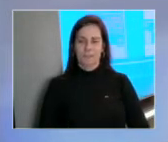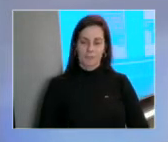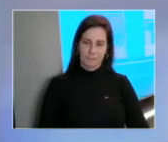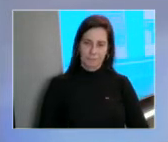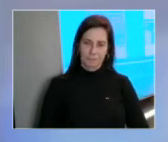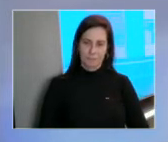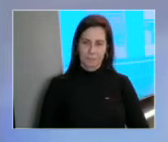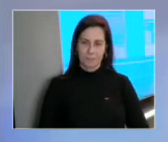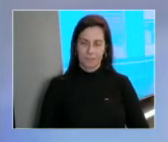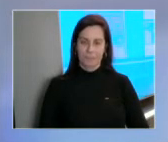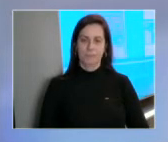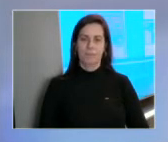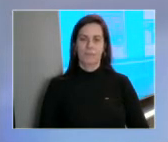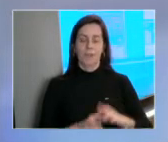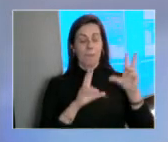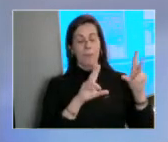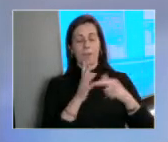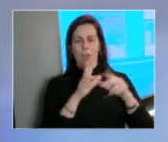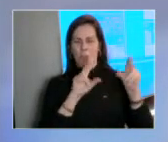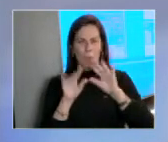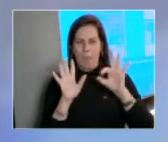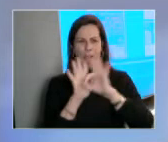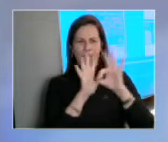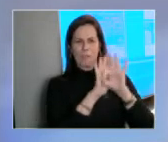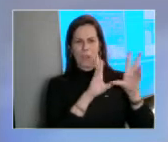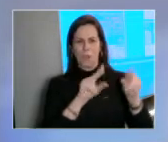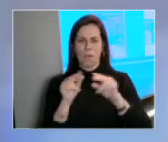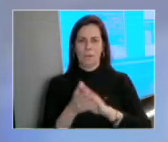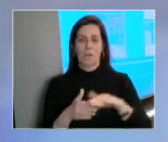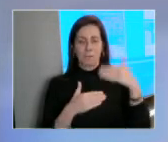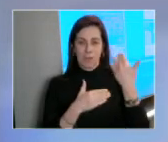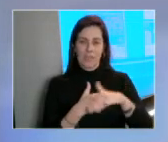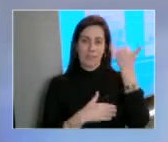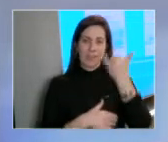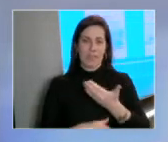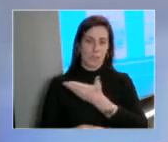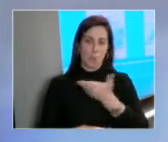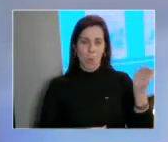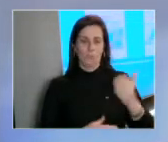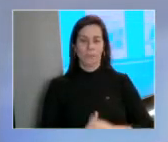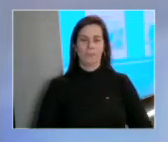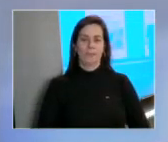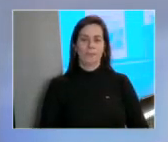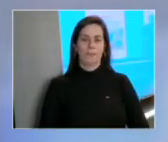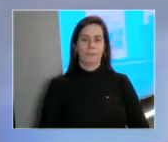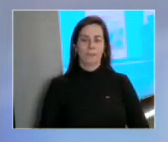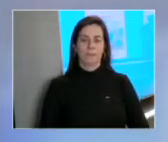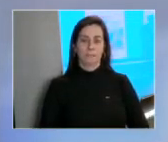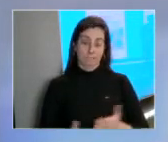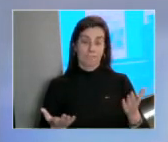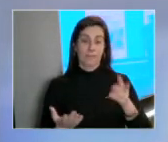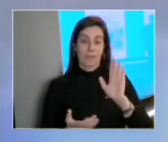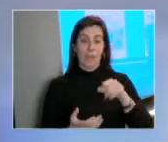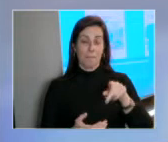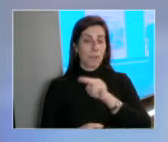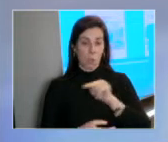החלל האמריקאי להשתמש בלוגו כל כך דומה. טוב, בואו נסיים עם הקריקטורות שלנו. כן, איך לא מתעסקות